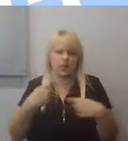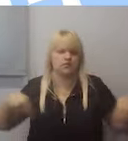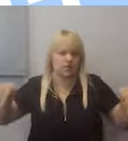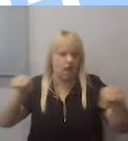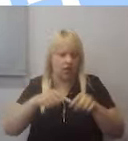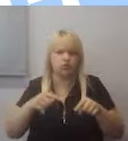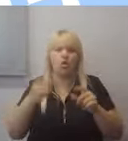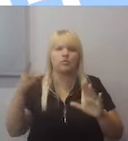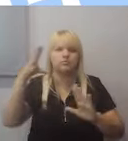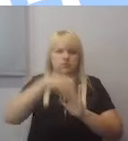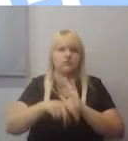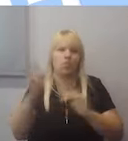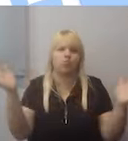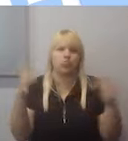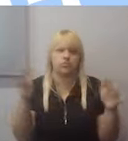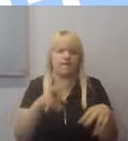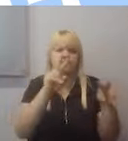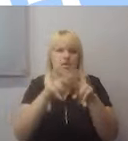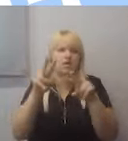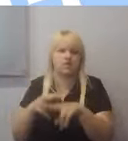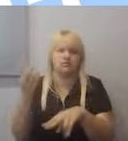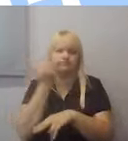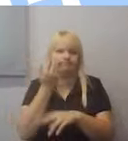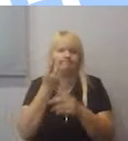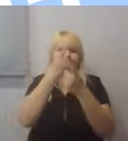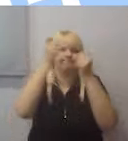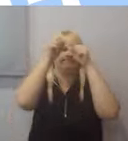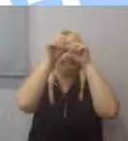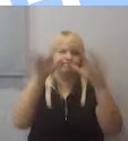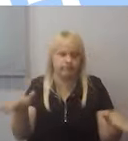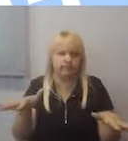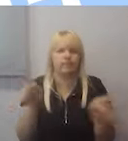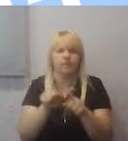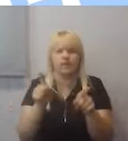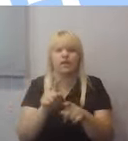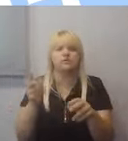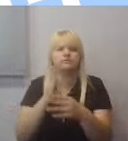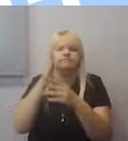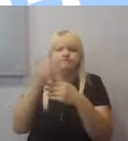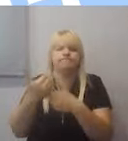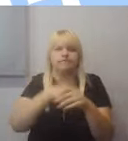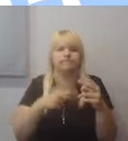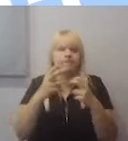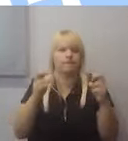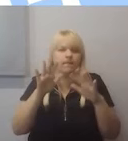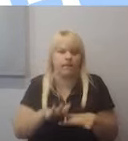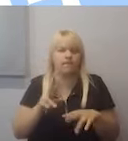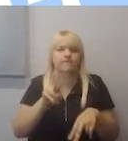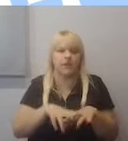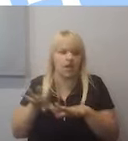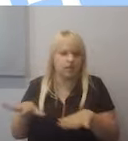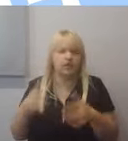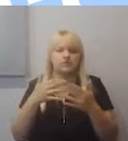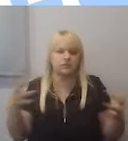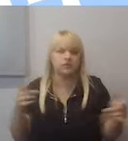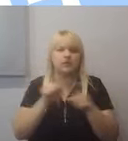te pulcēšanās vietas izvitināšanas vietas apzina un nosaka iesaistāmos resursus iedzīvotāju